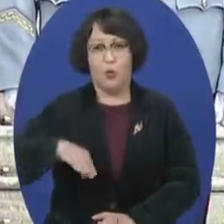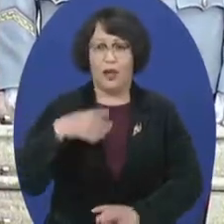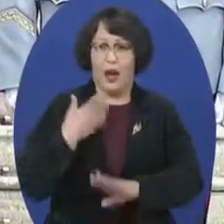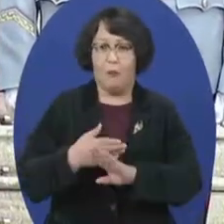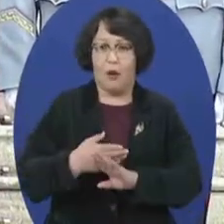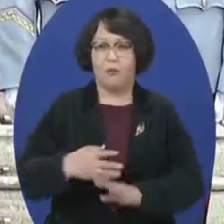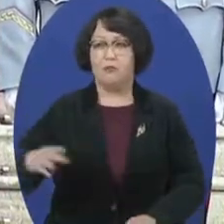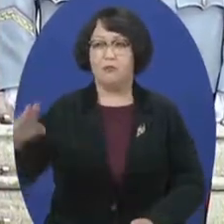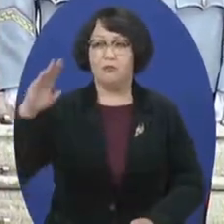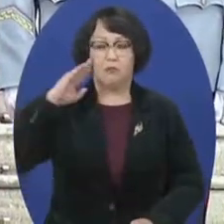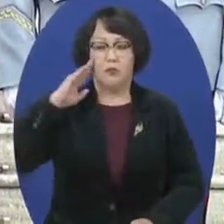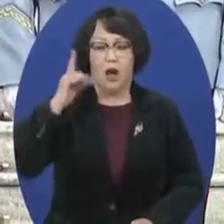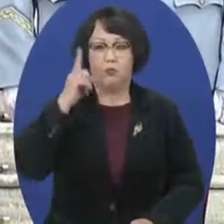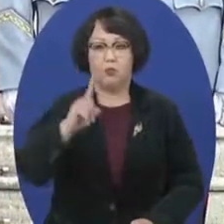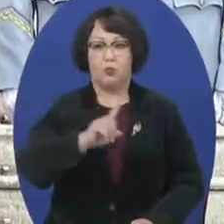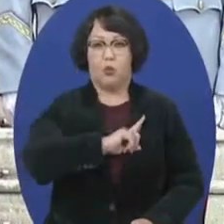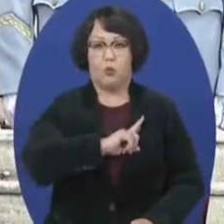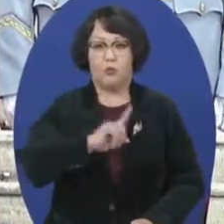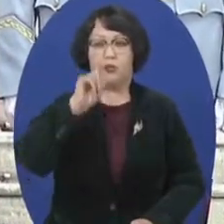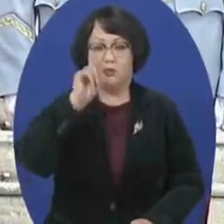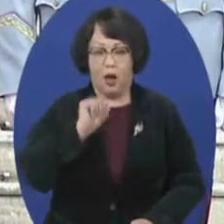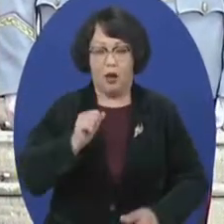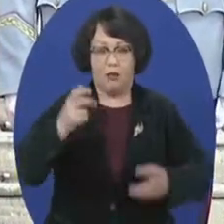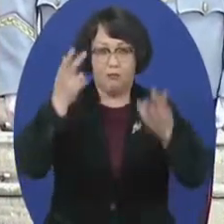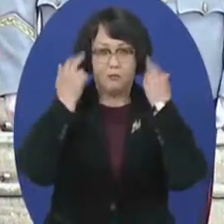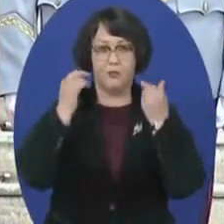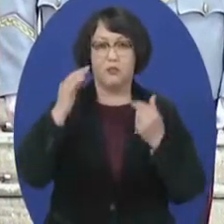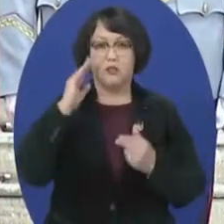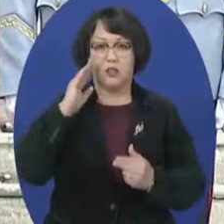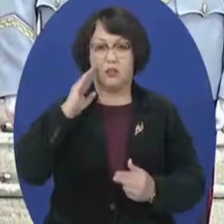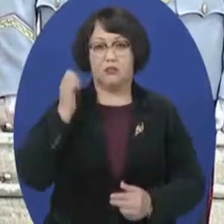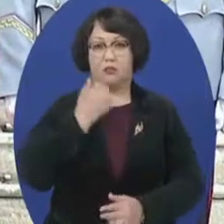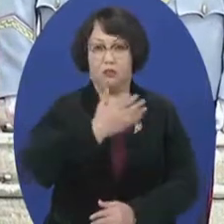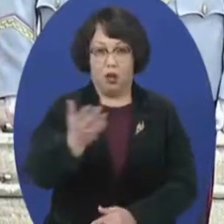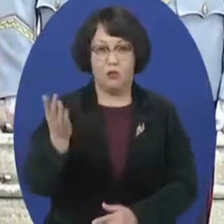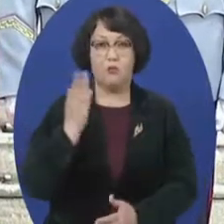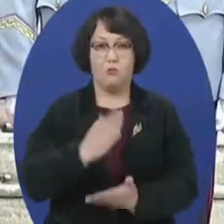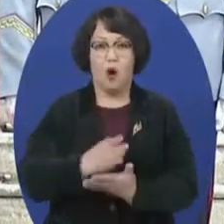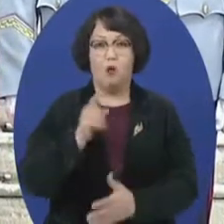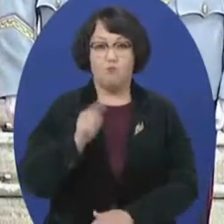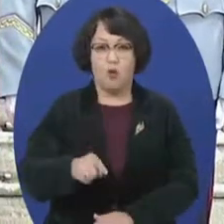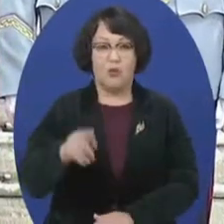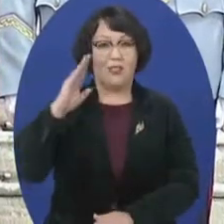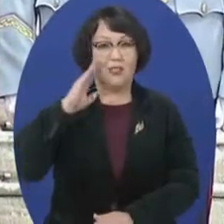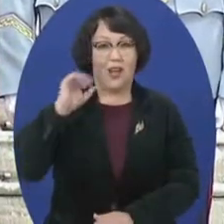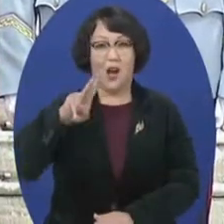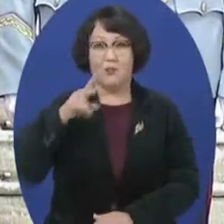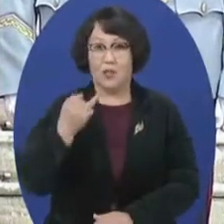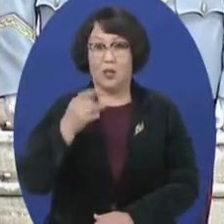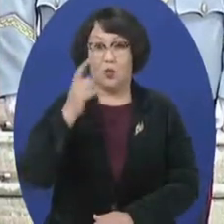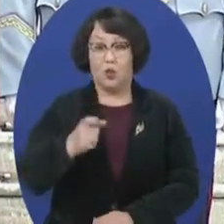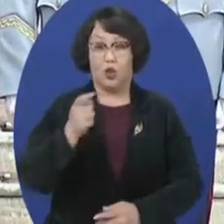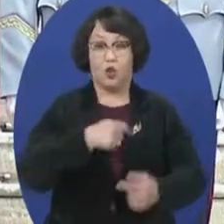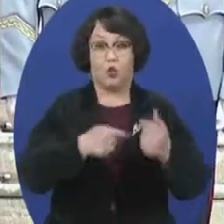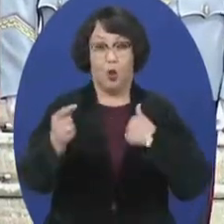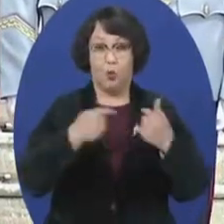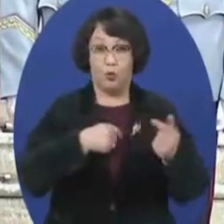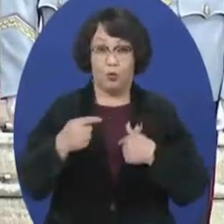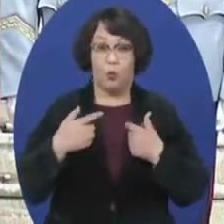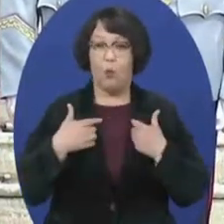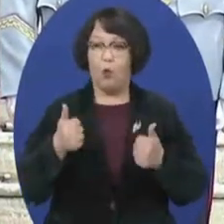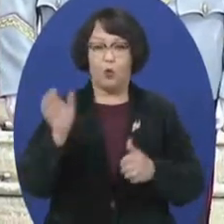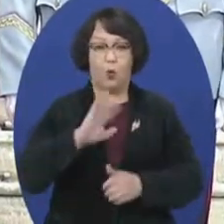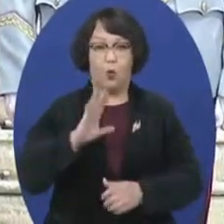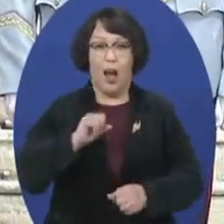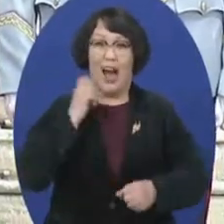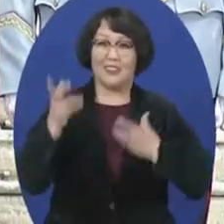түрүүнд очих тушаалтай хүмүүс бол зэрэг ирс байдгаа. Зэрэг арим хүнийг зовлонд гонддгүй